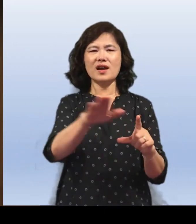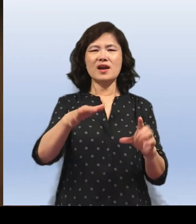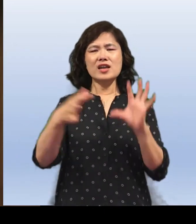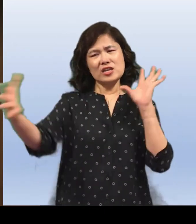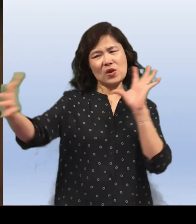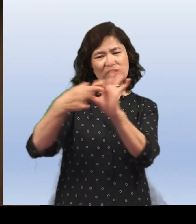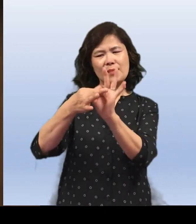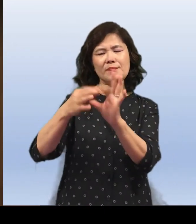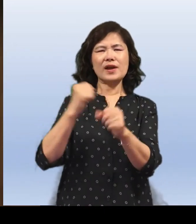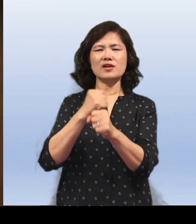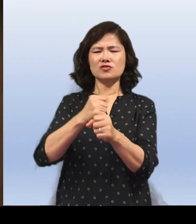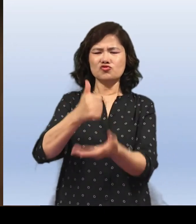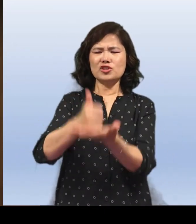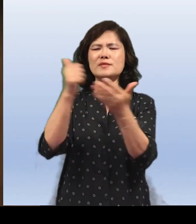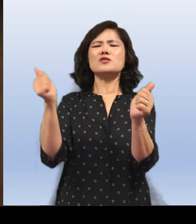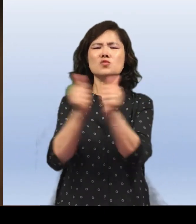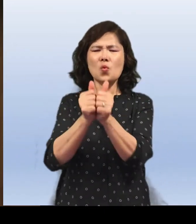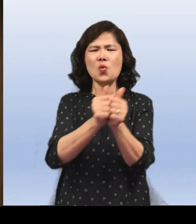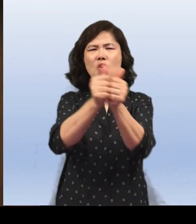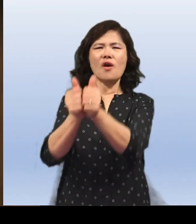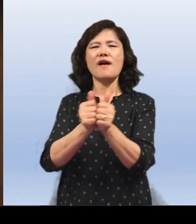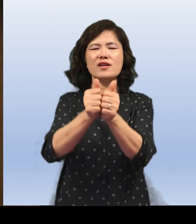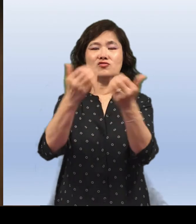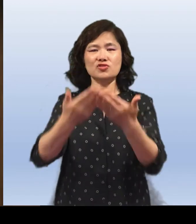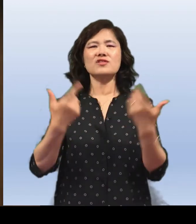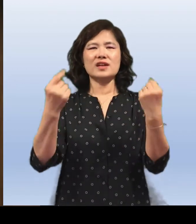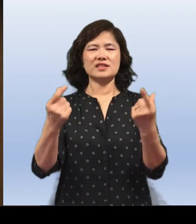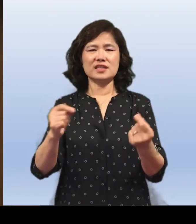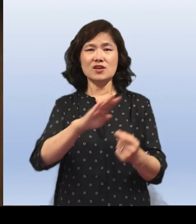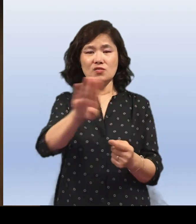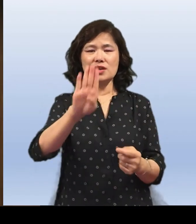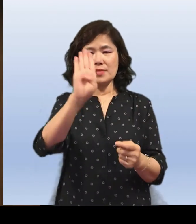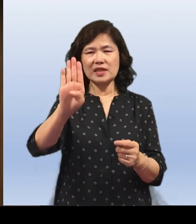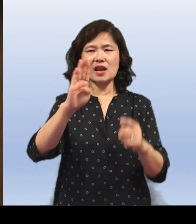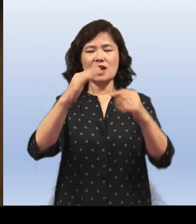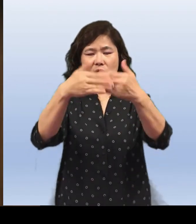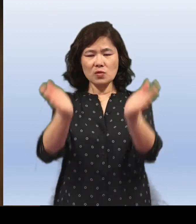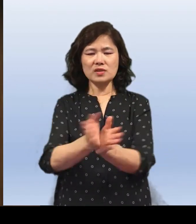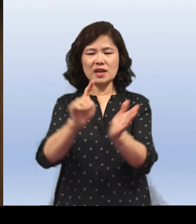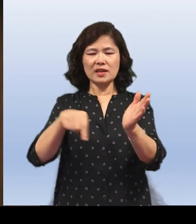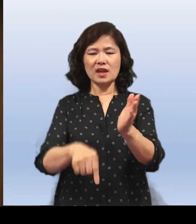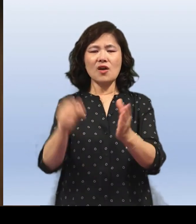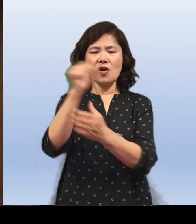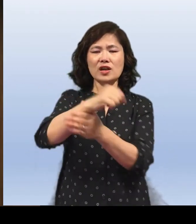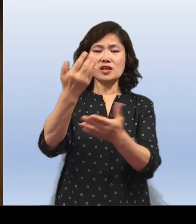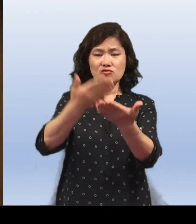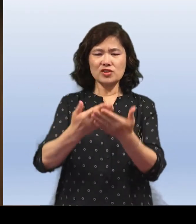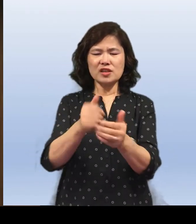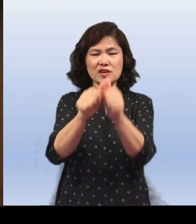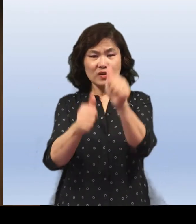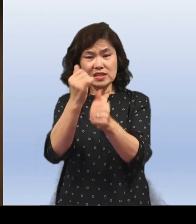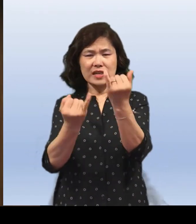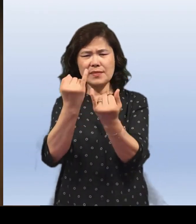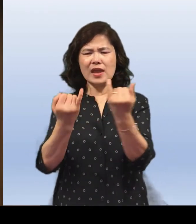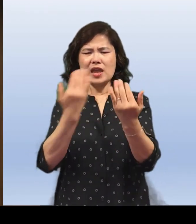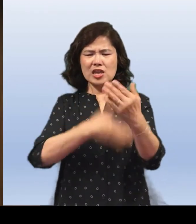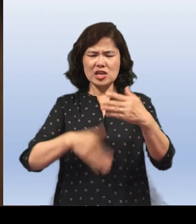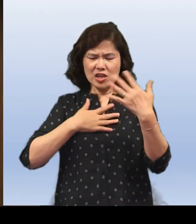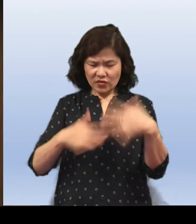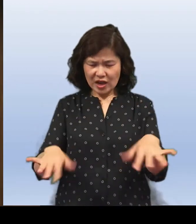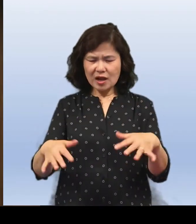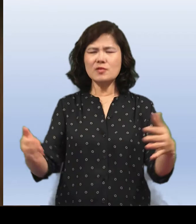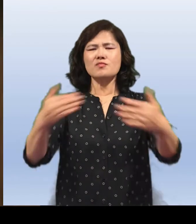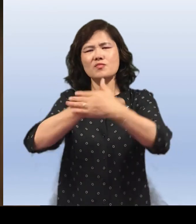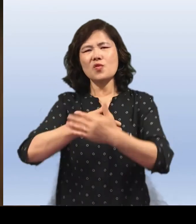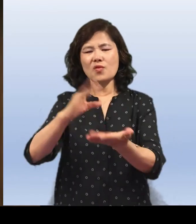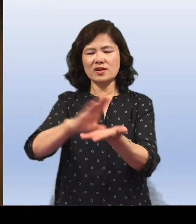연합하여 동거해 주신 것처럼 우리 베델 공동체 안에 허락해 주신 지체들의 연약함을 품고